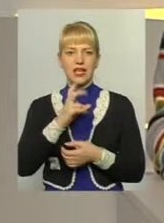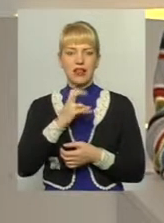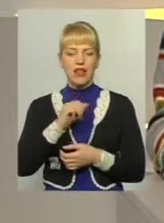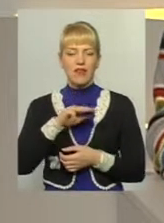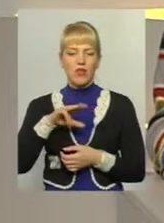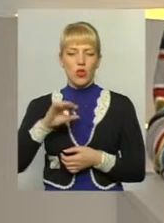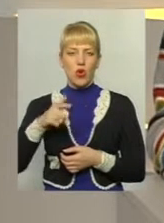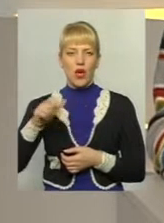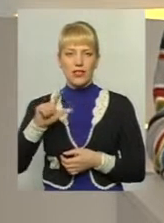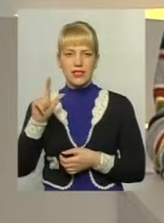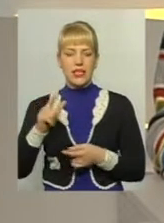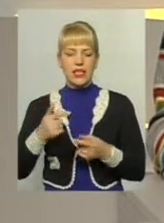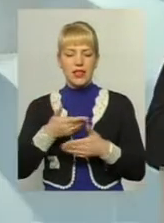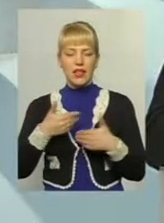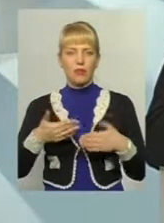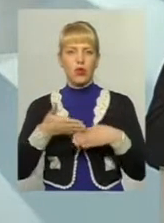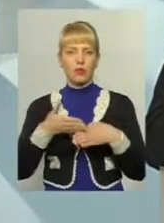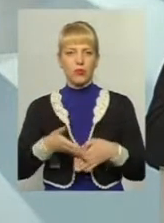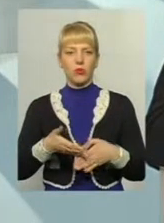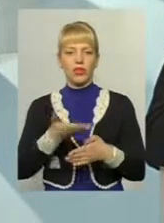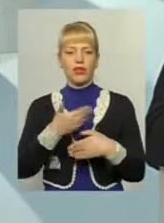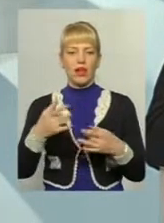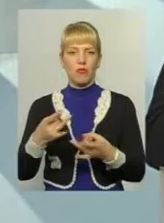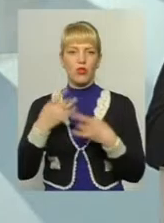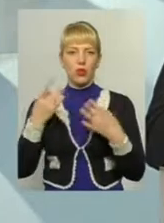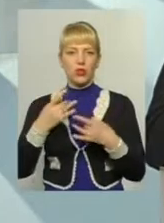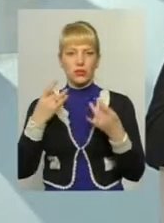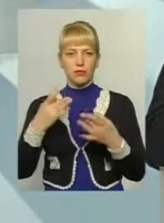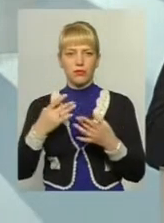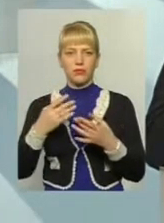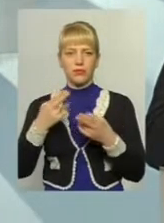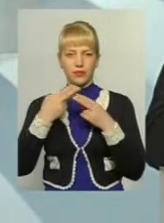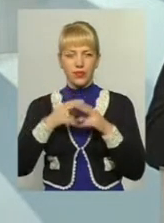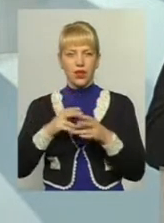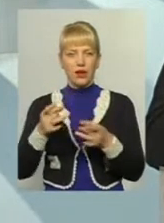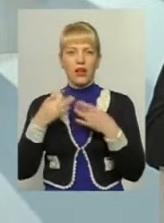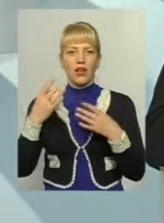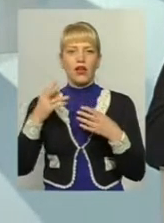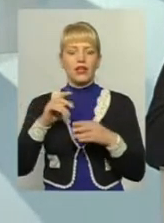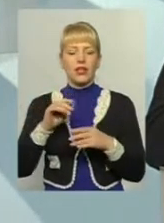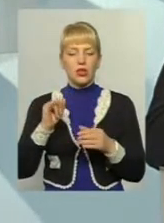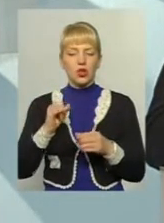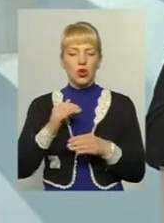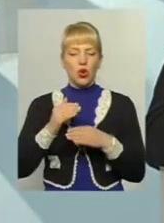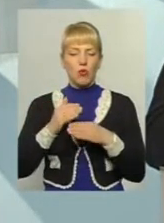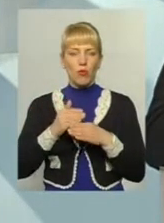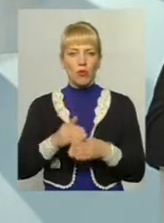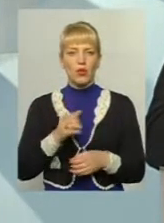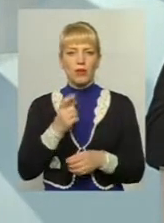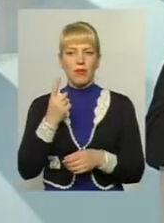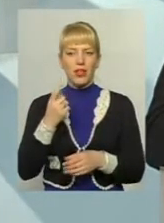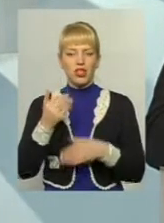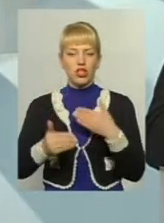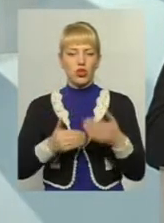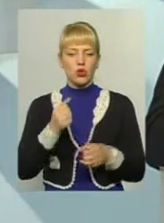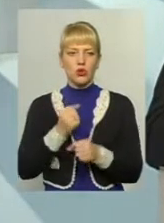досвідом Хмельницької теплокомуненерго. Вони, власне, вирішують проблему заборгованості по субсидіям